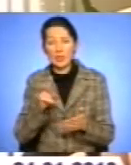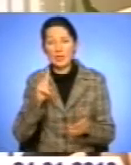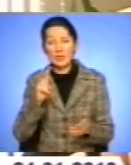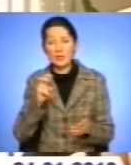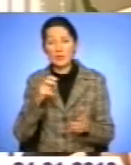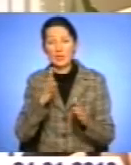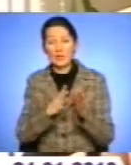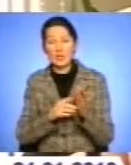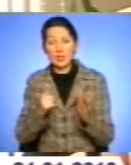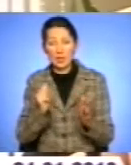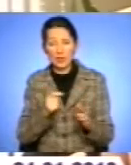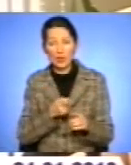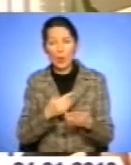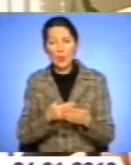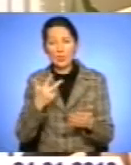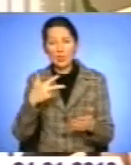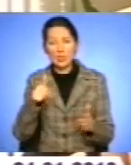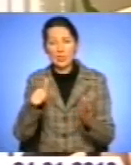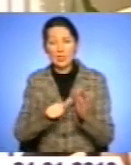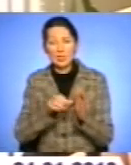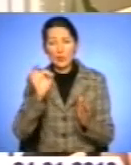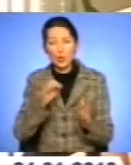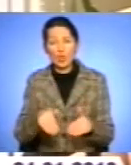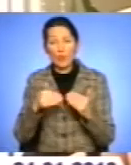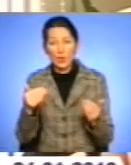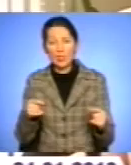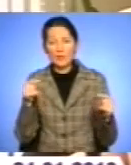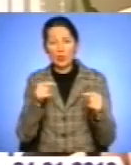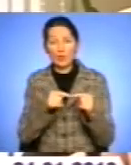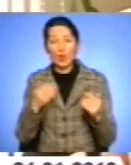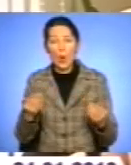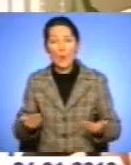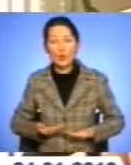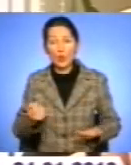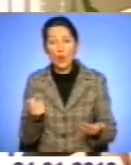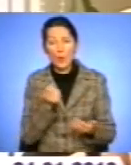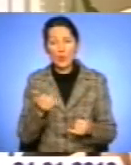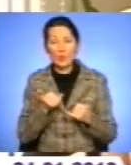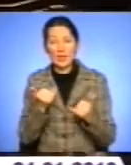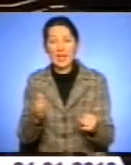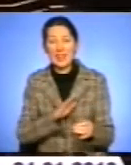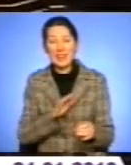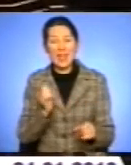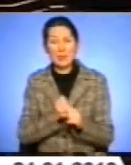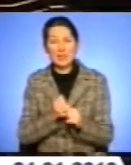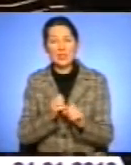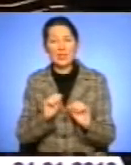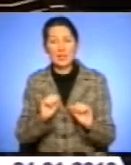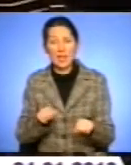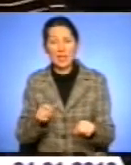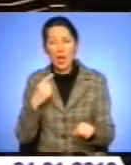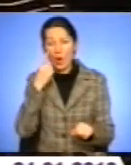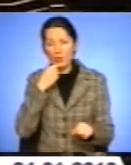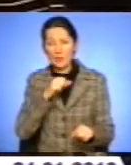2012 року зріс на 189 гривень 76 копійок, або на 18,4%. І станом на 1.1.2013